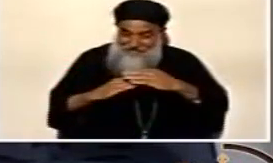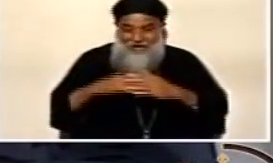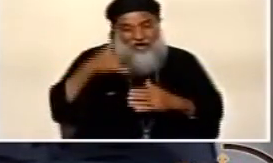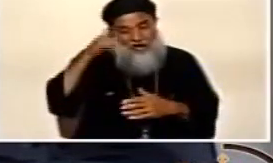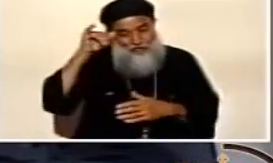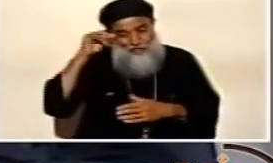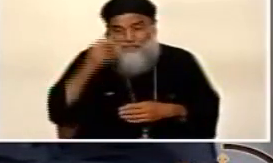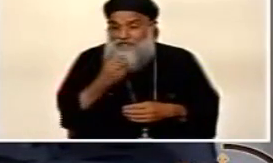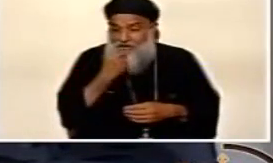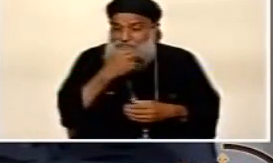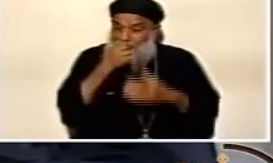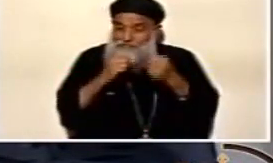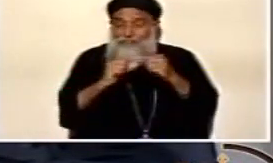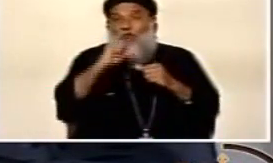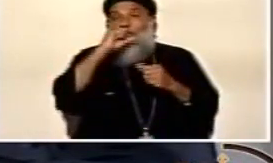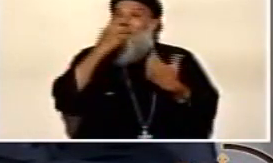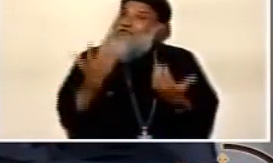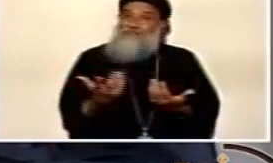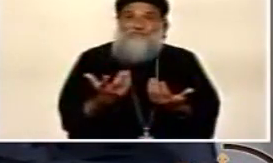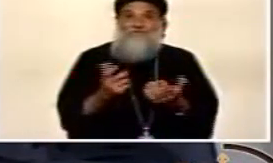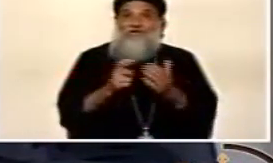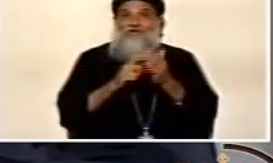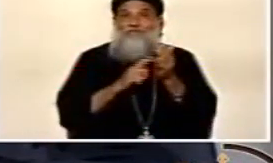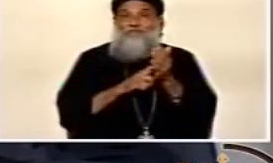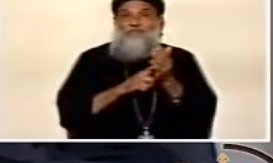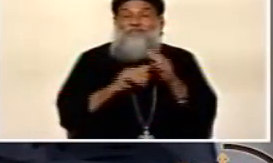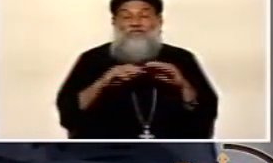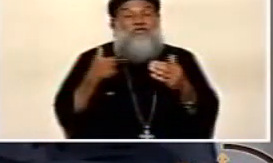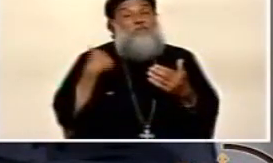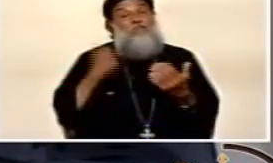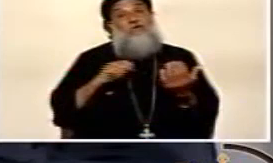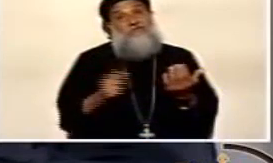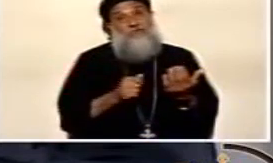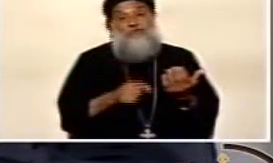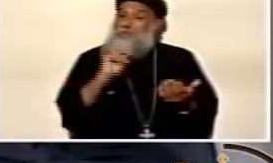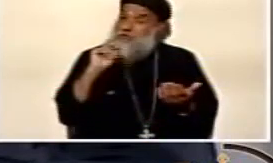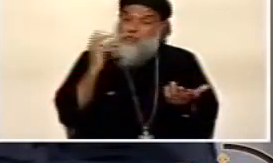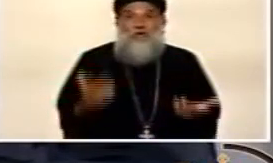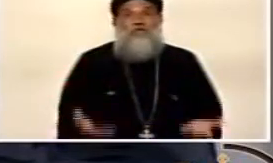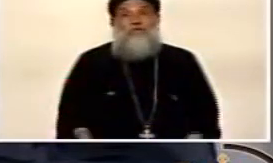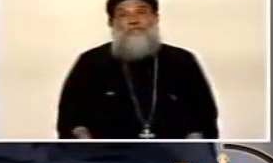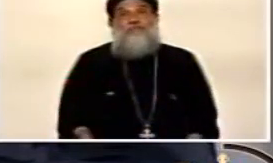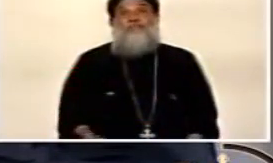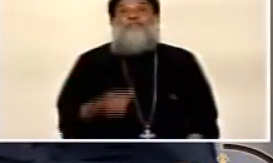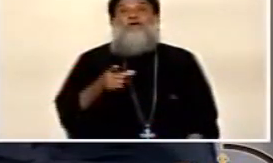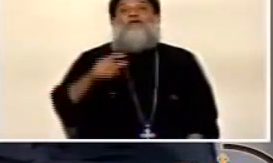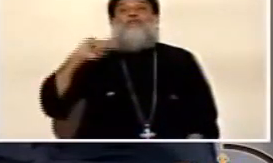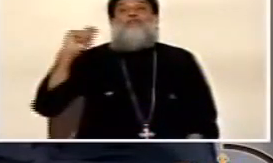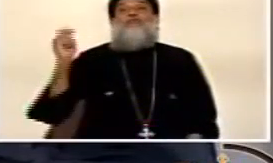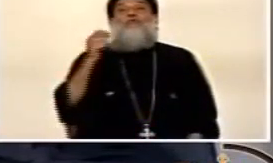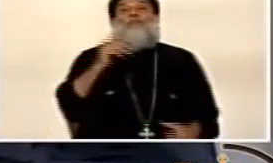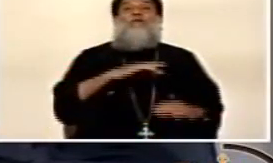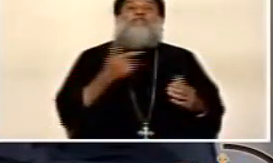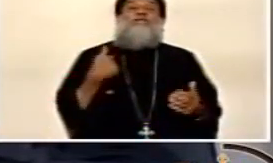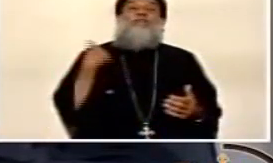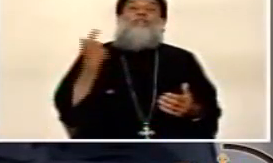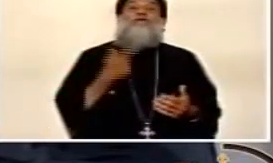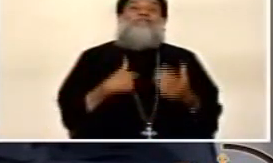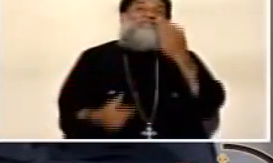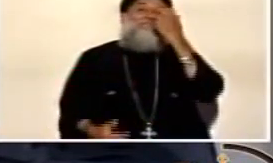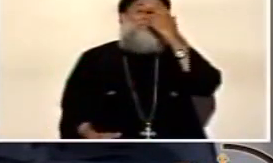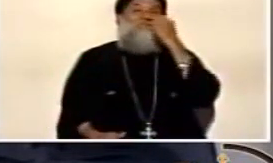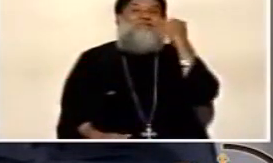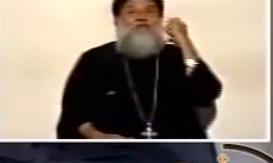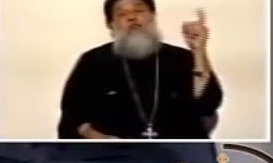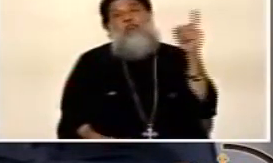أتكلم بهذا كإنسان؟ أم ليس الناموس أيضا يقول هذا؟ فأنه مكتوب في ناموس موسى: